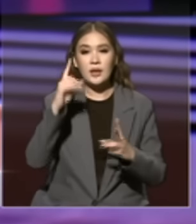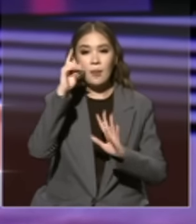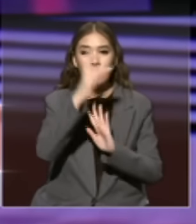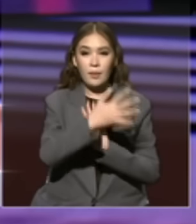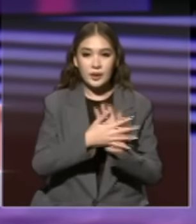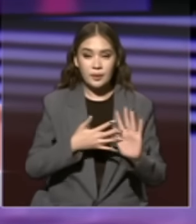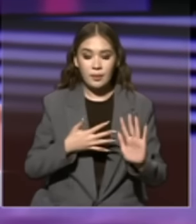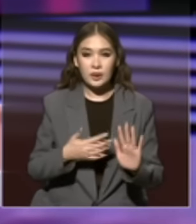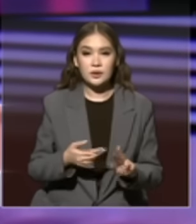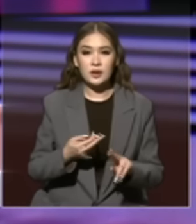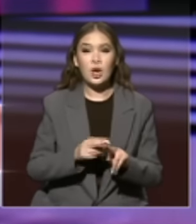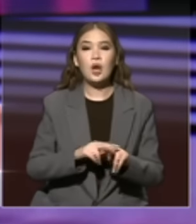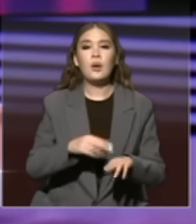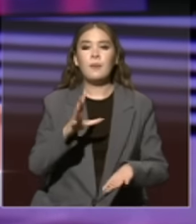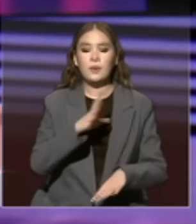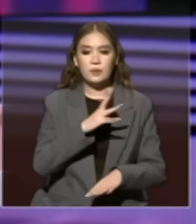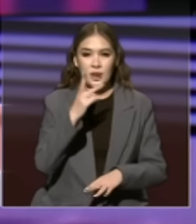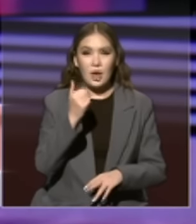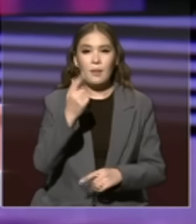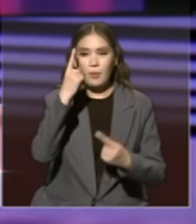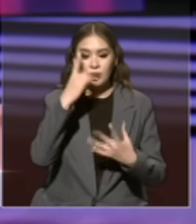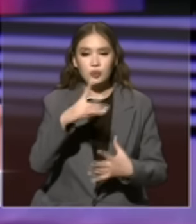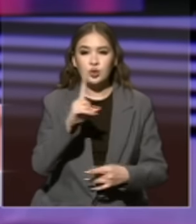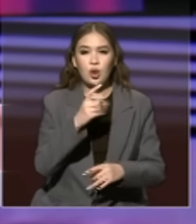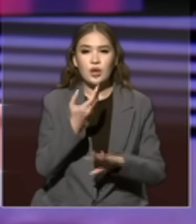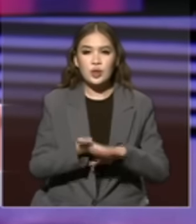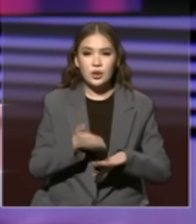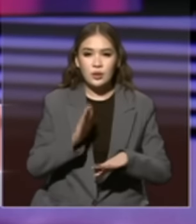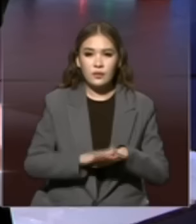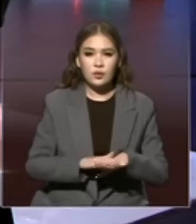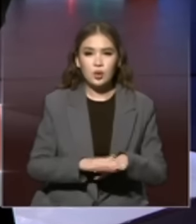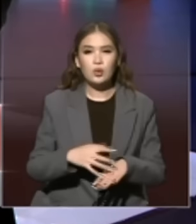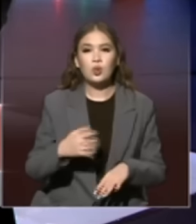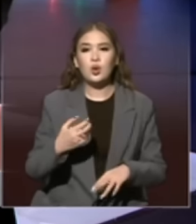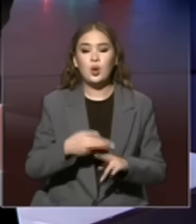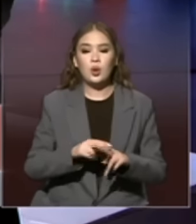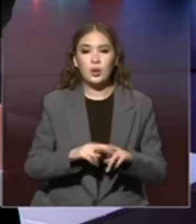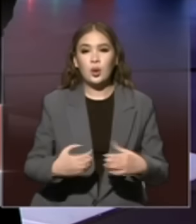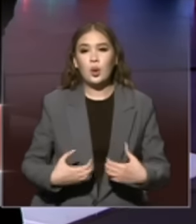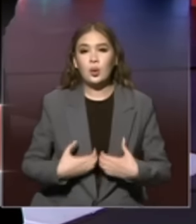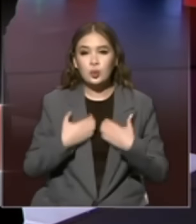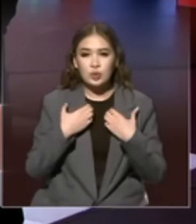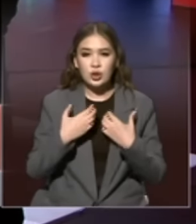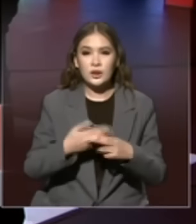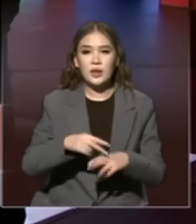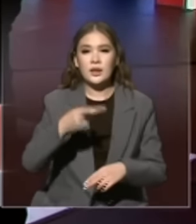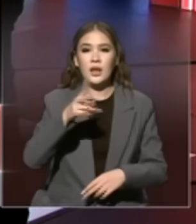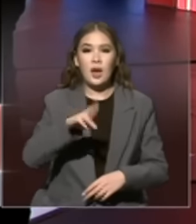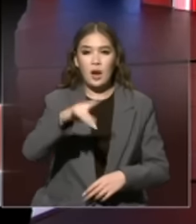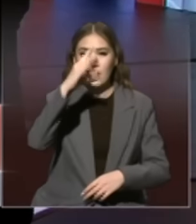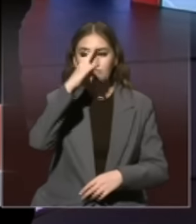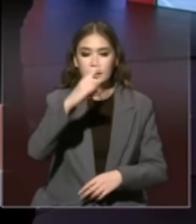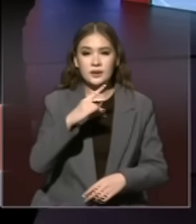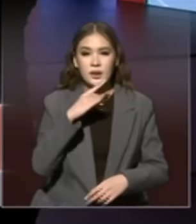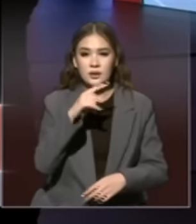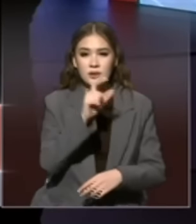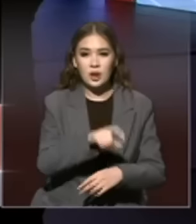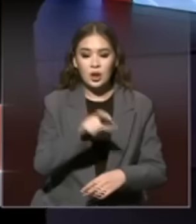Түсінікті, өте ауыр, өте үлкен трагедия. Қазақ қоғамы үшін үлкен трагедия. Қазақтың